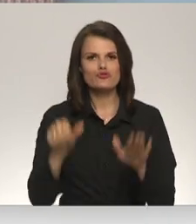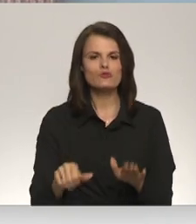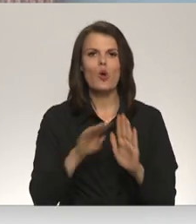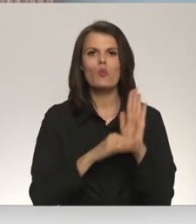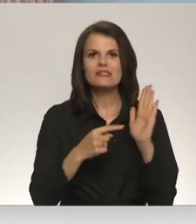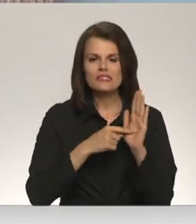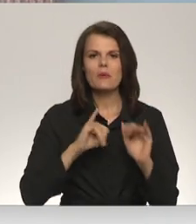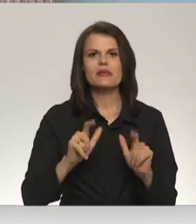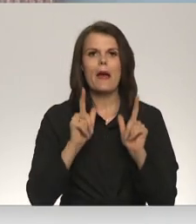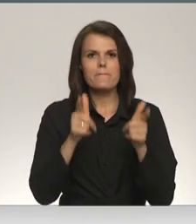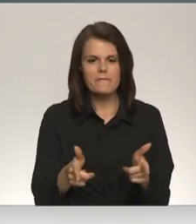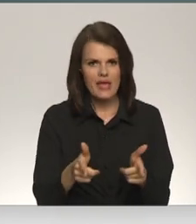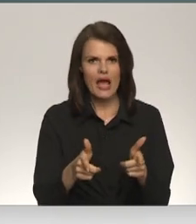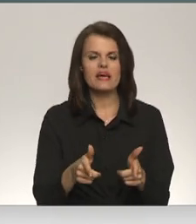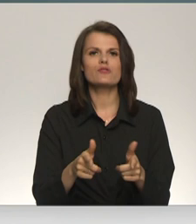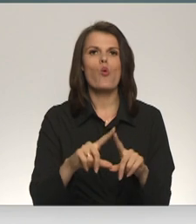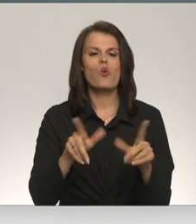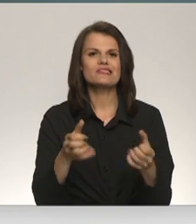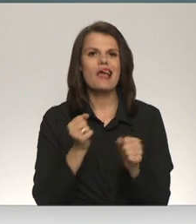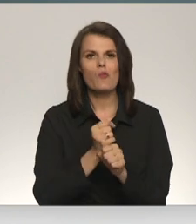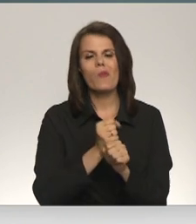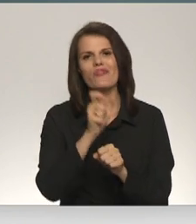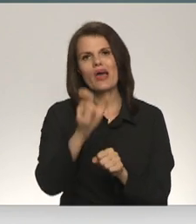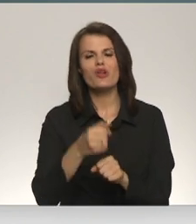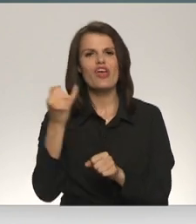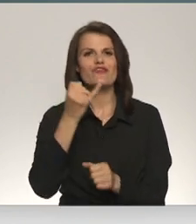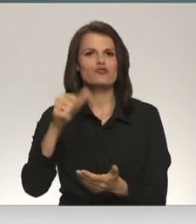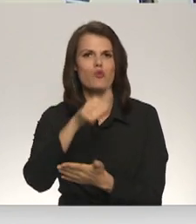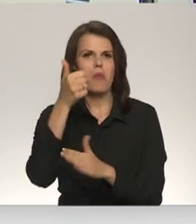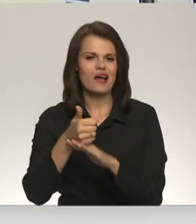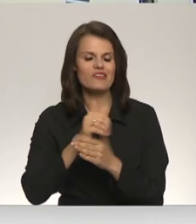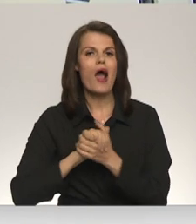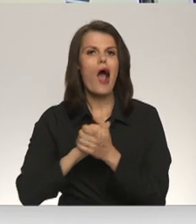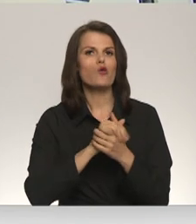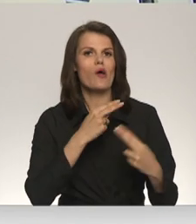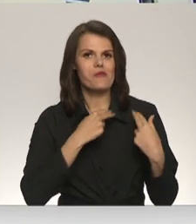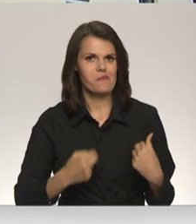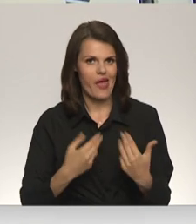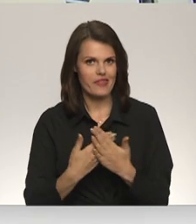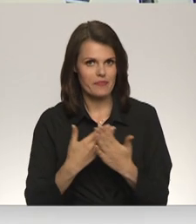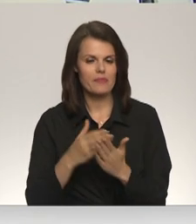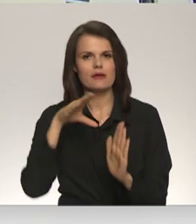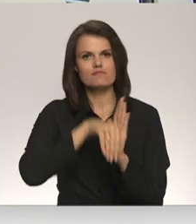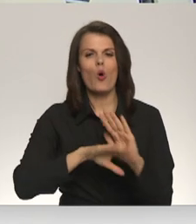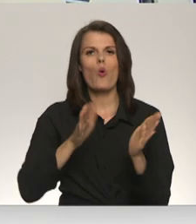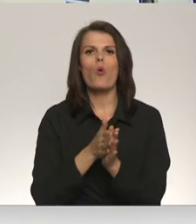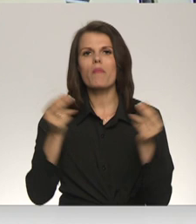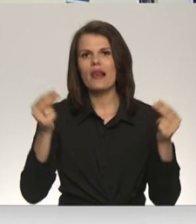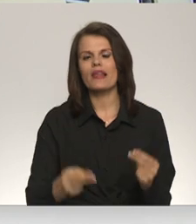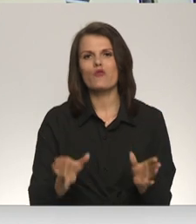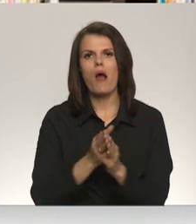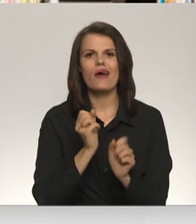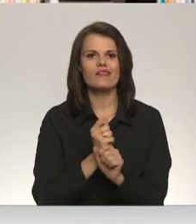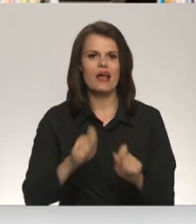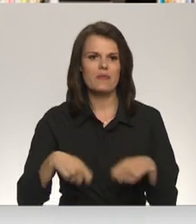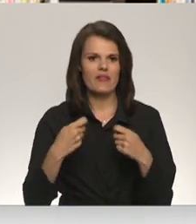tam piekritušas noteiktās nozares vai uzņēmuma darbinieku interešu pārstāves arotbiedrības, ietverot to koplīgumā ar darba